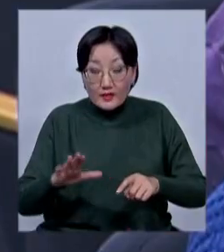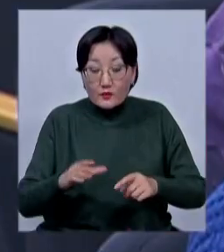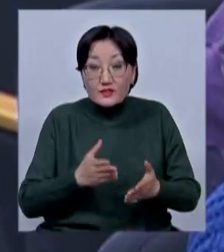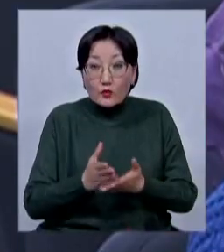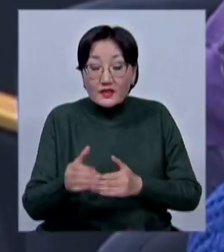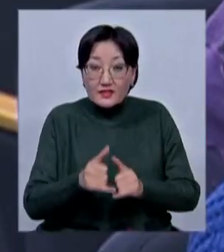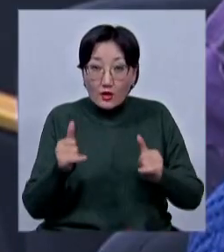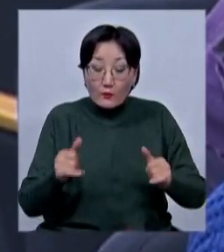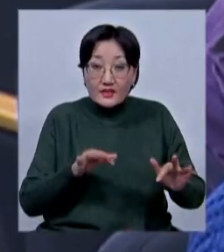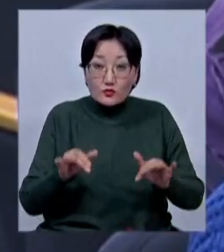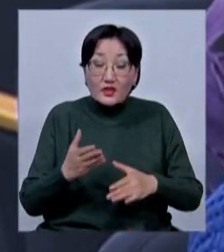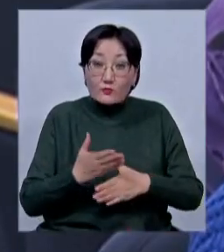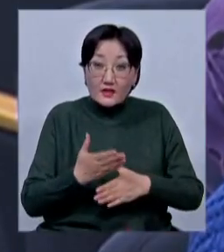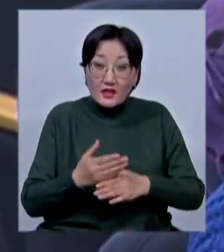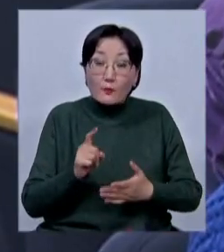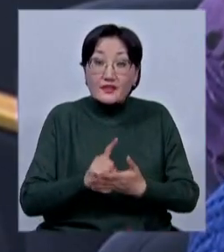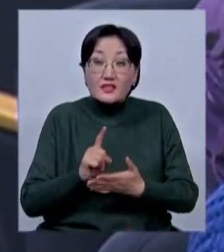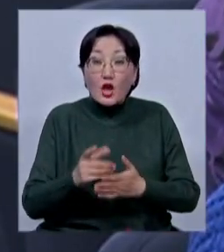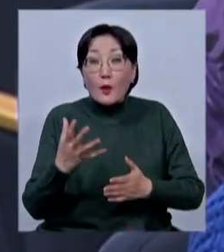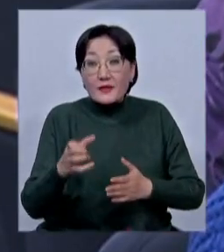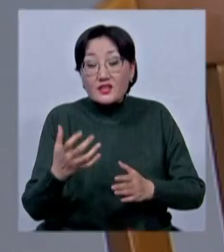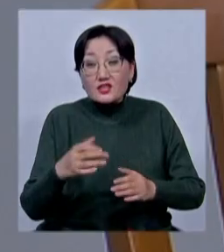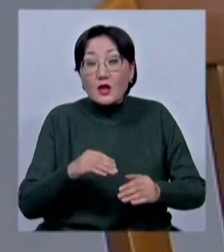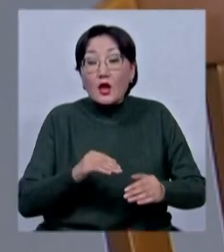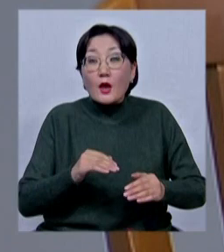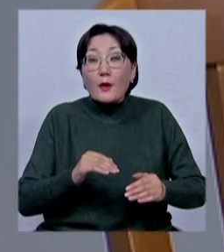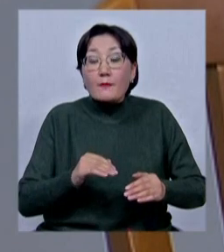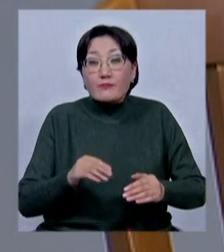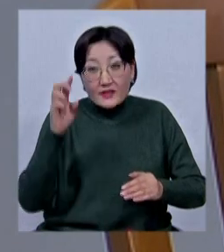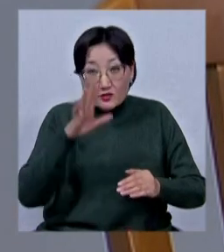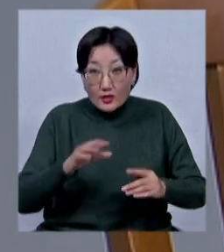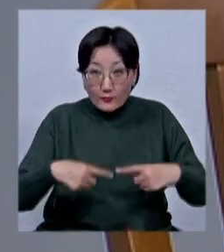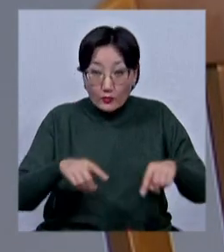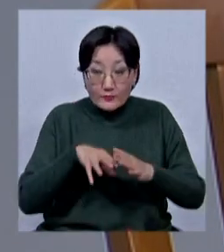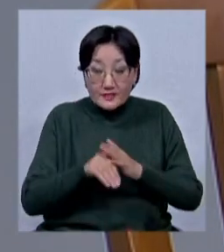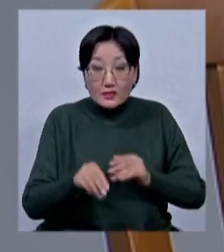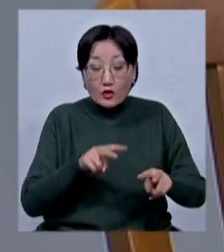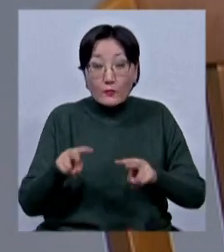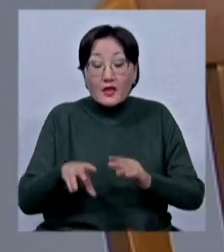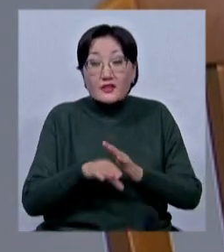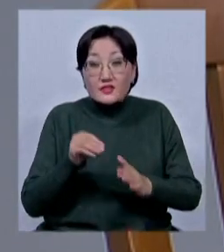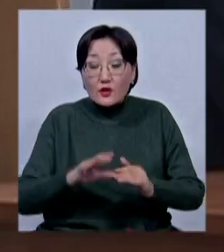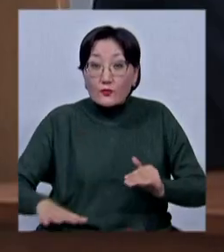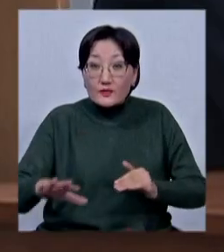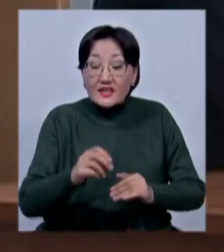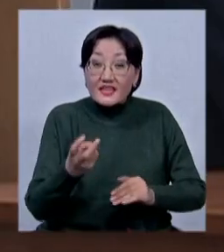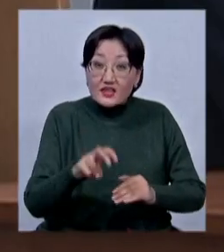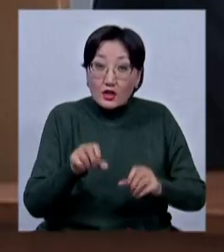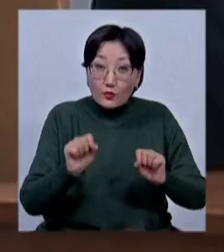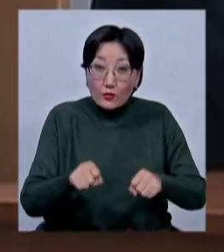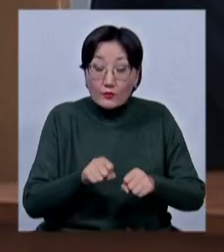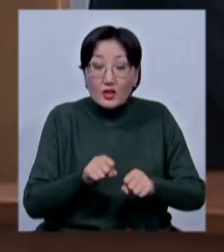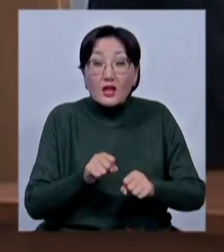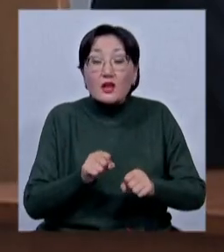секторды дамыту ісіне жәрдемдесуге міндетті 500 коммерциялық емес ұйым кіреді. Ал бақылаушылар, сайлаушылар учаскеге келуі мүмкін